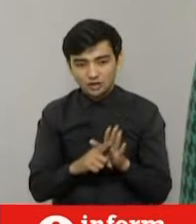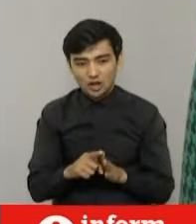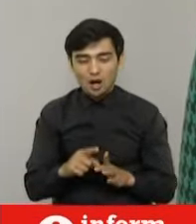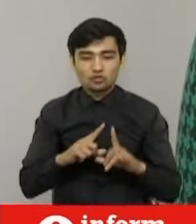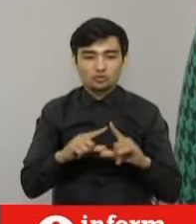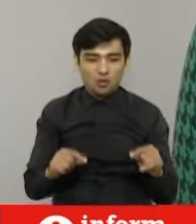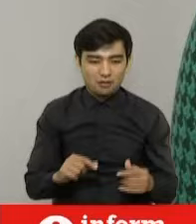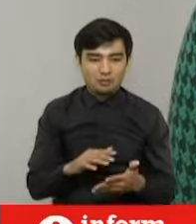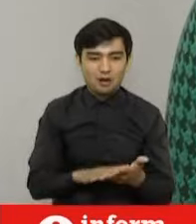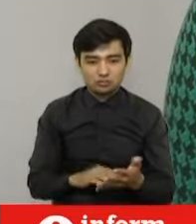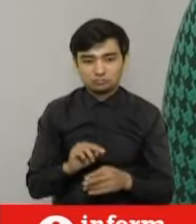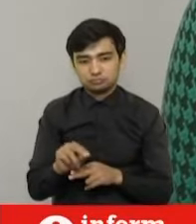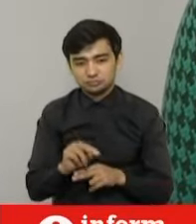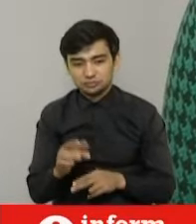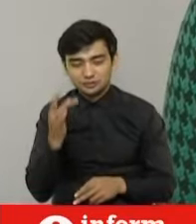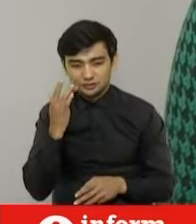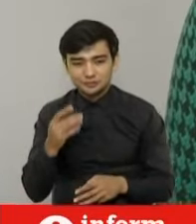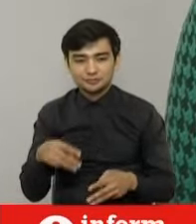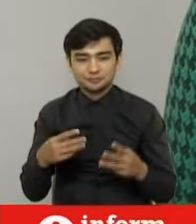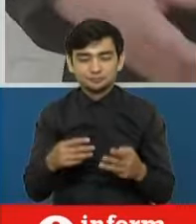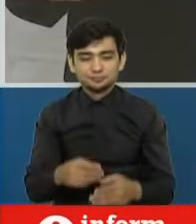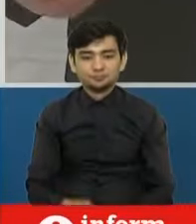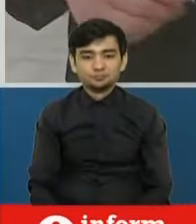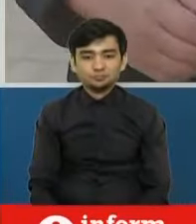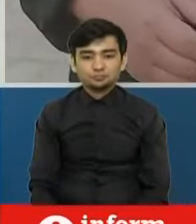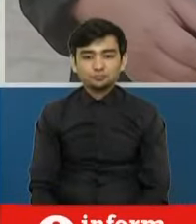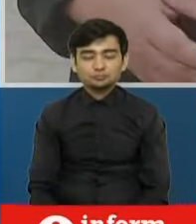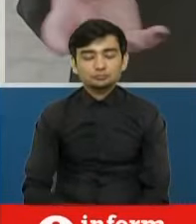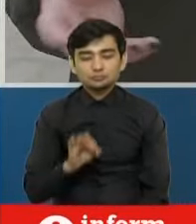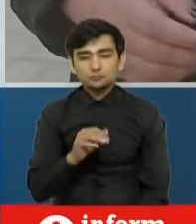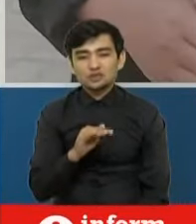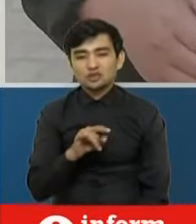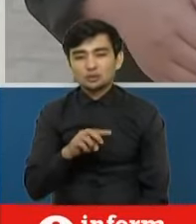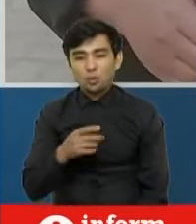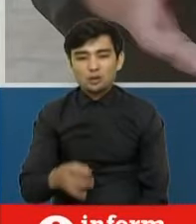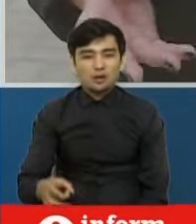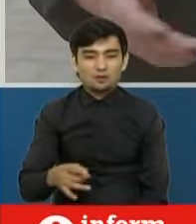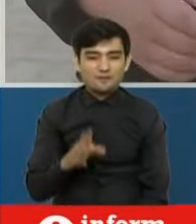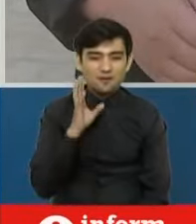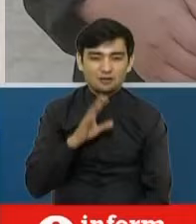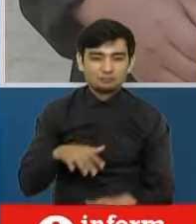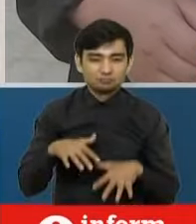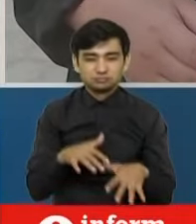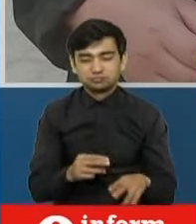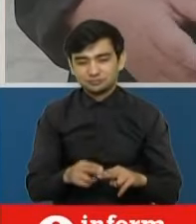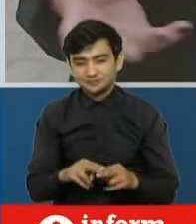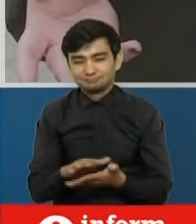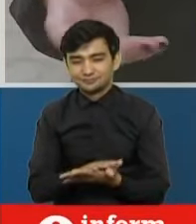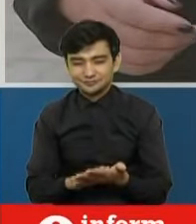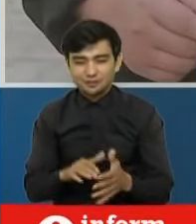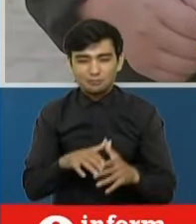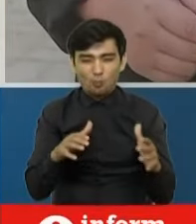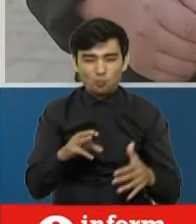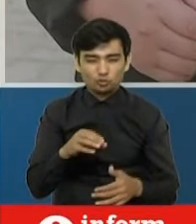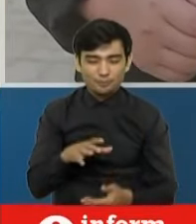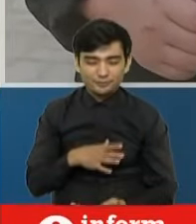Сабақ арғарата өз қарқынында жүріп жатыр. Ал Жылой ауданында су басқан үйлерді сүру қоқыстан тазалау жұмыстары